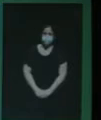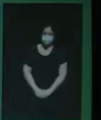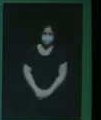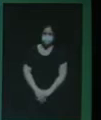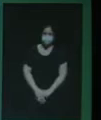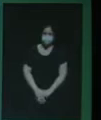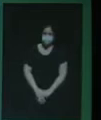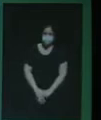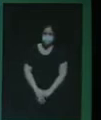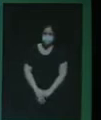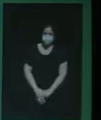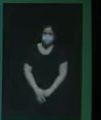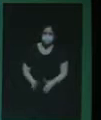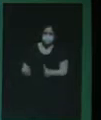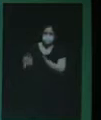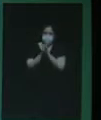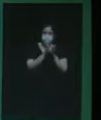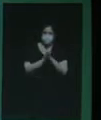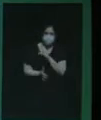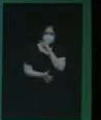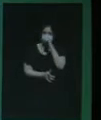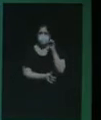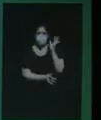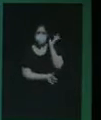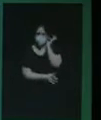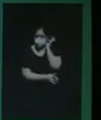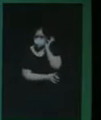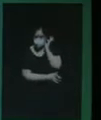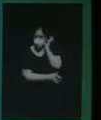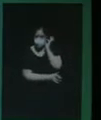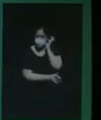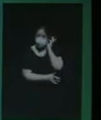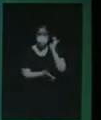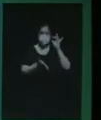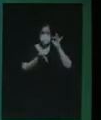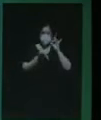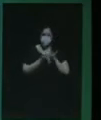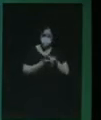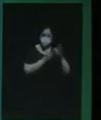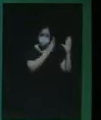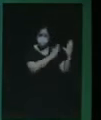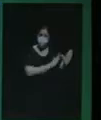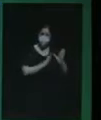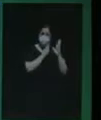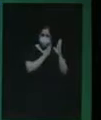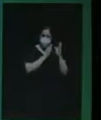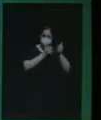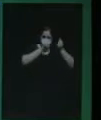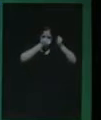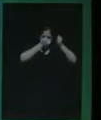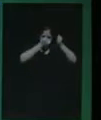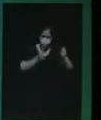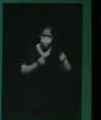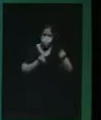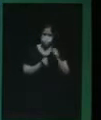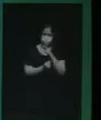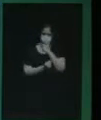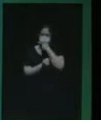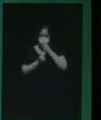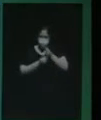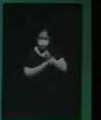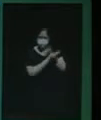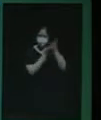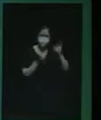companys, companyes, sí. Després d'aquest bloc ple de força, de color,